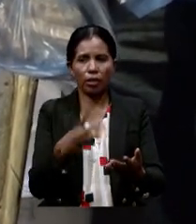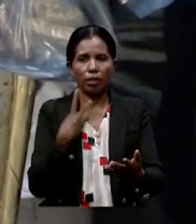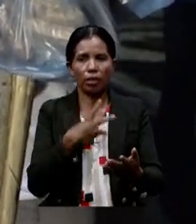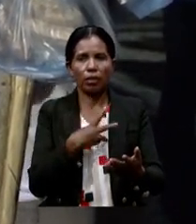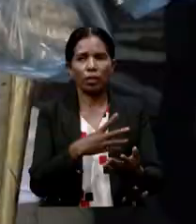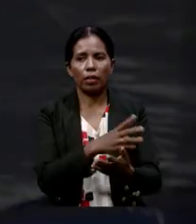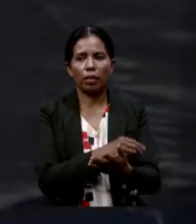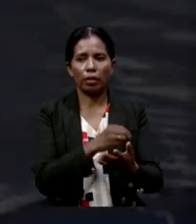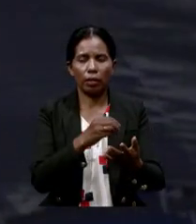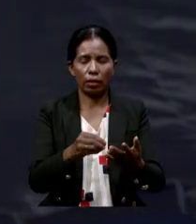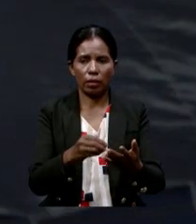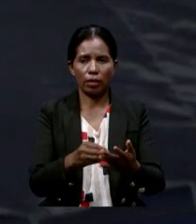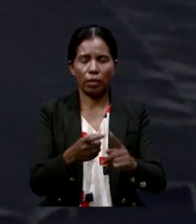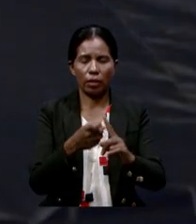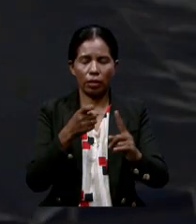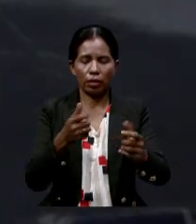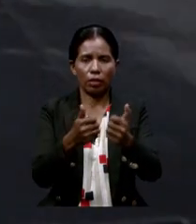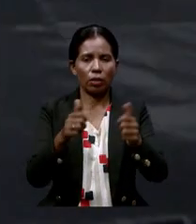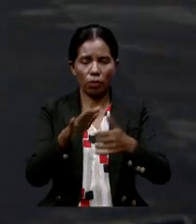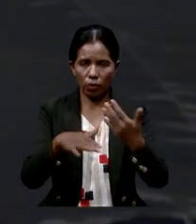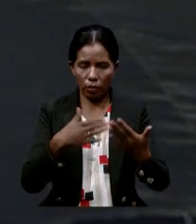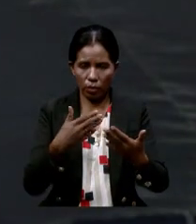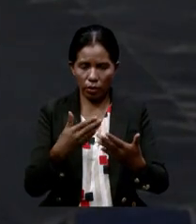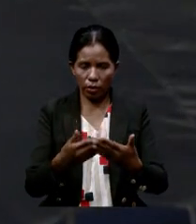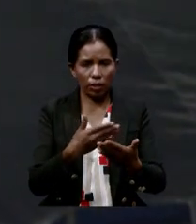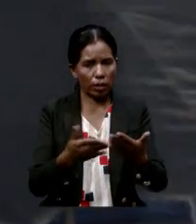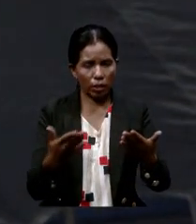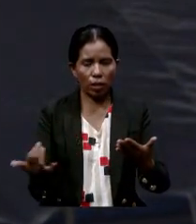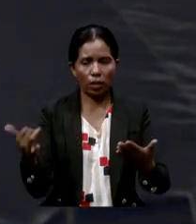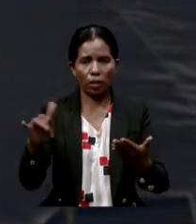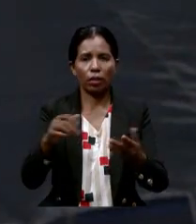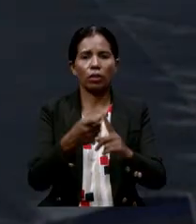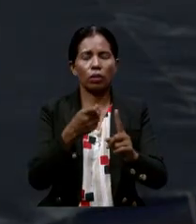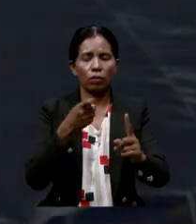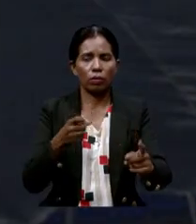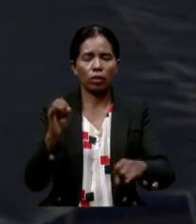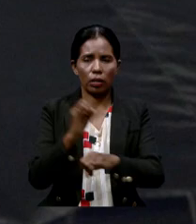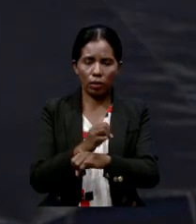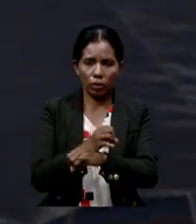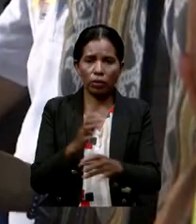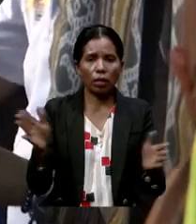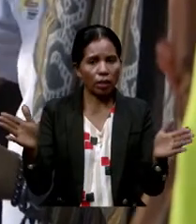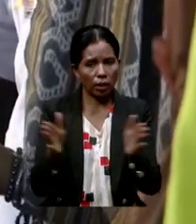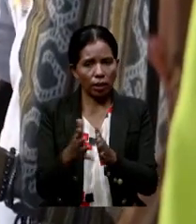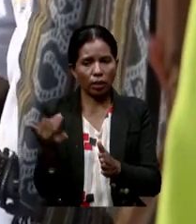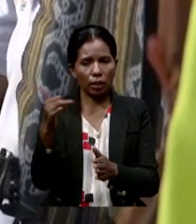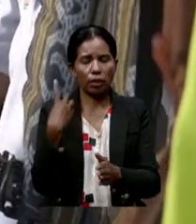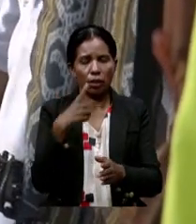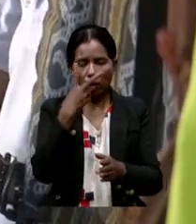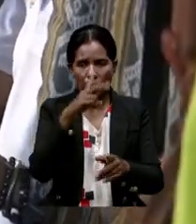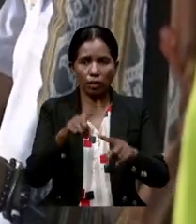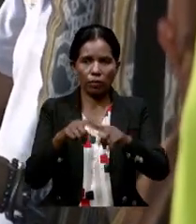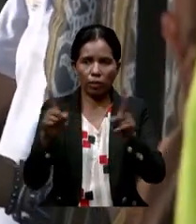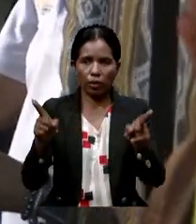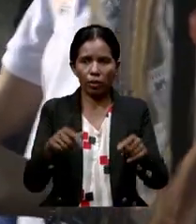produto potensiais, produto artesanato sira, produto sira nebe maka usi industri kik sira, oi-oi nebe maka ita hare iya